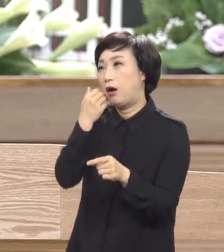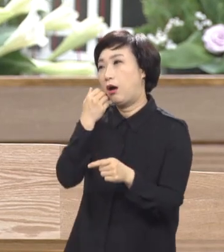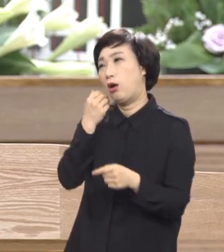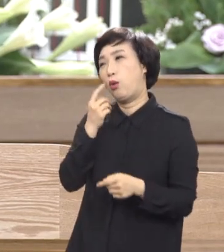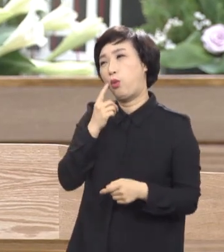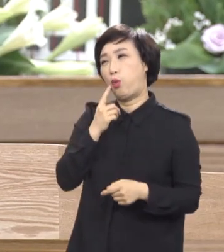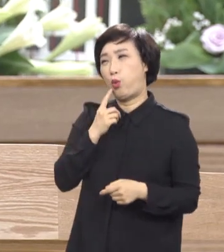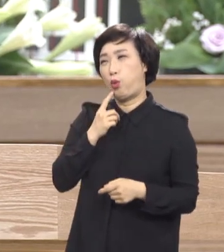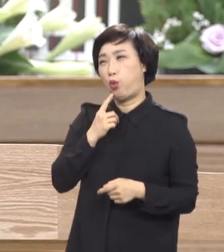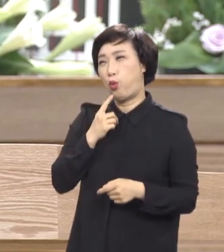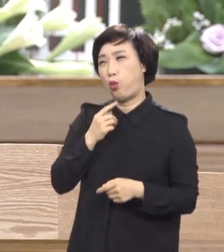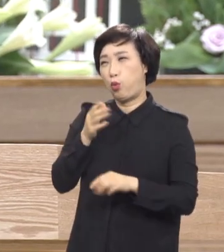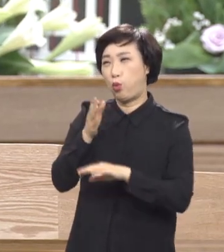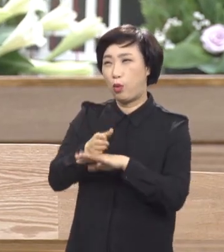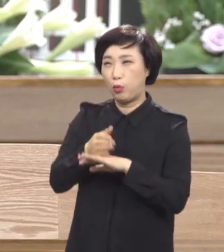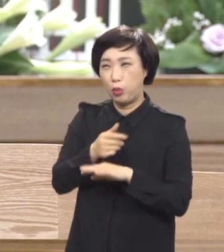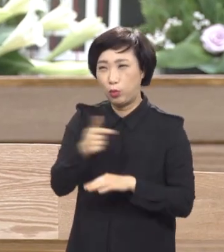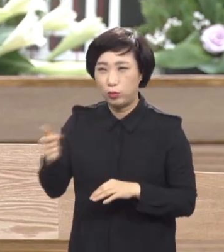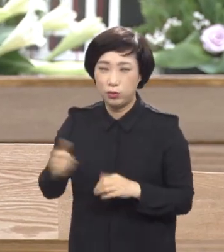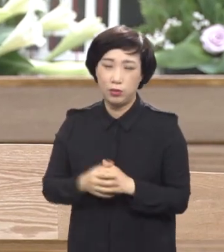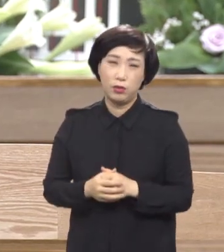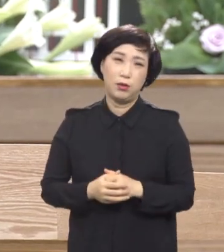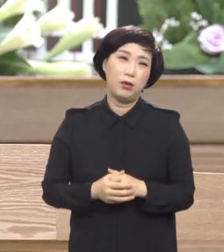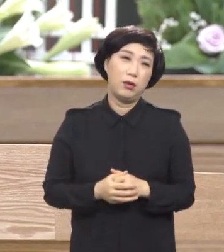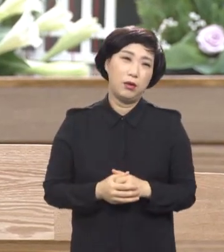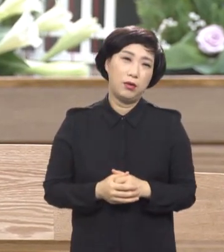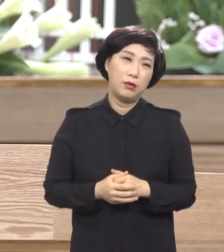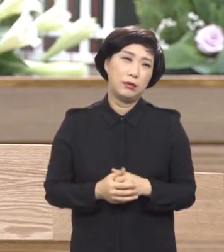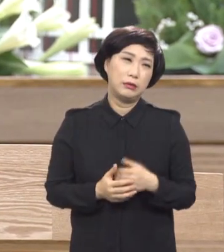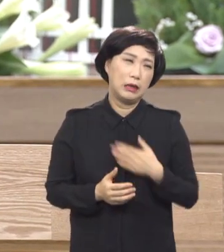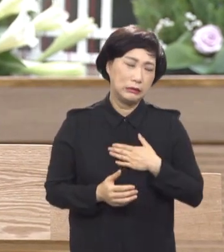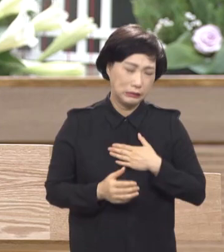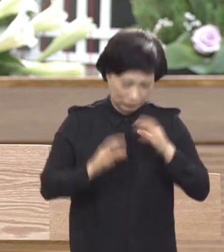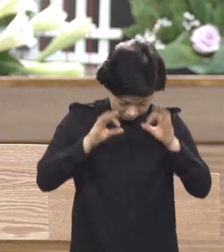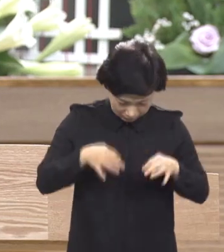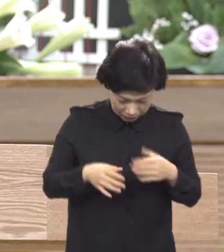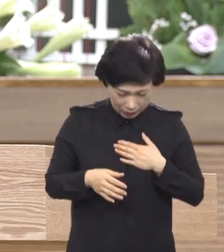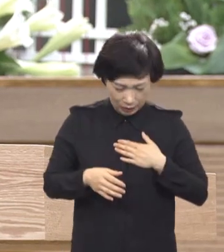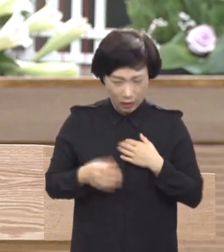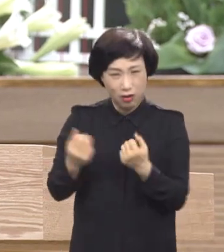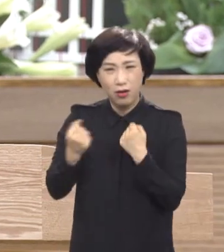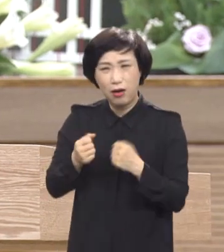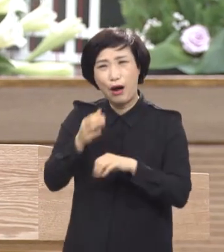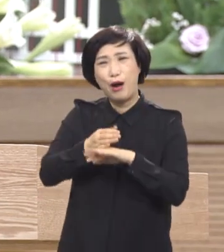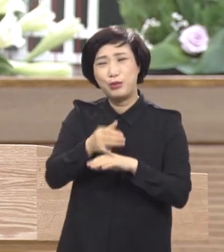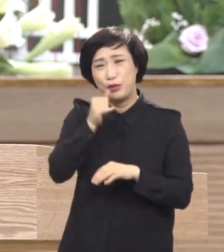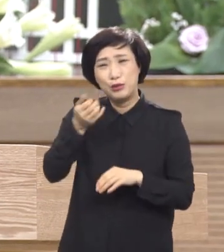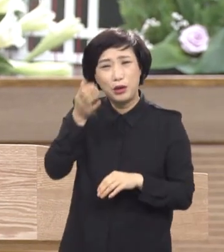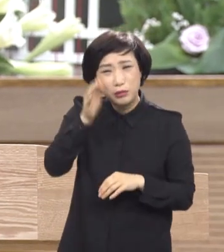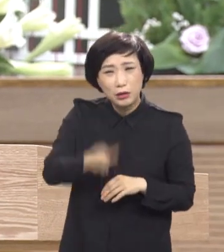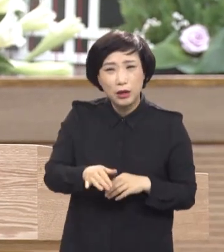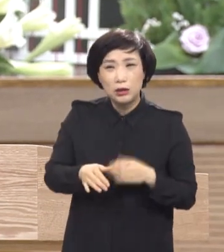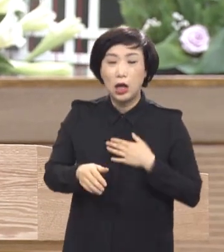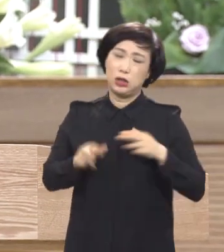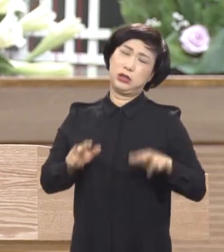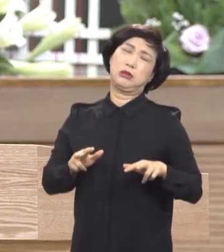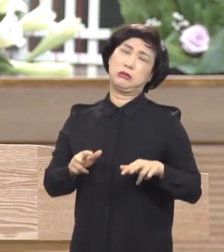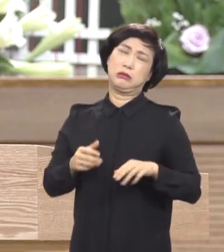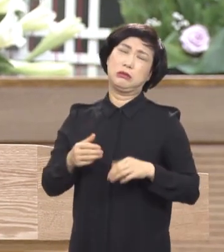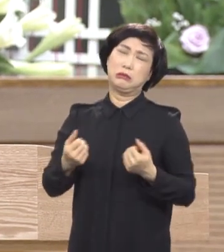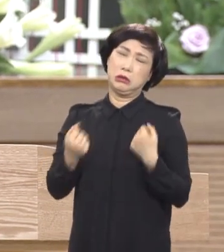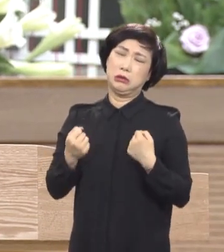감사한 건데 나도 이 정도 건강한 것이 얼마나